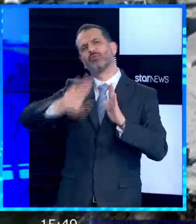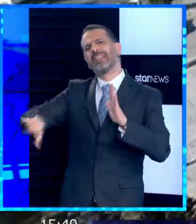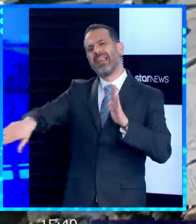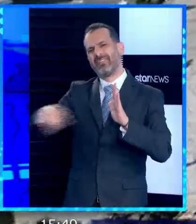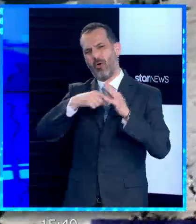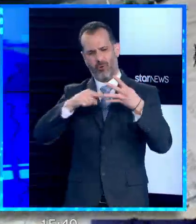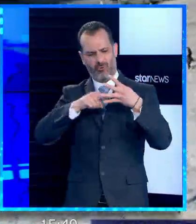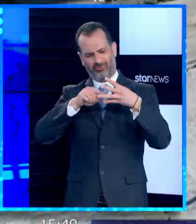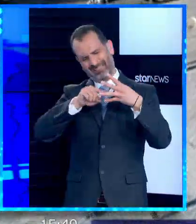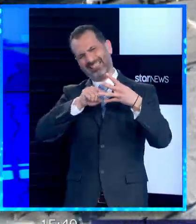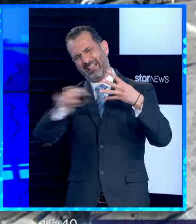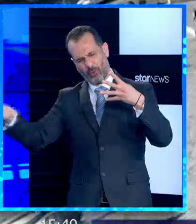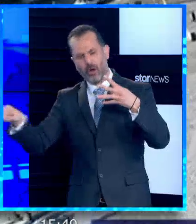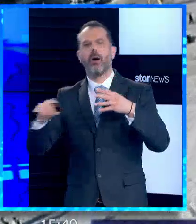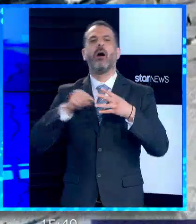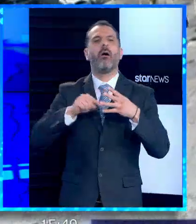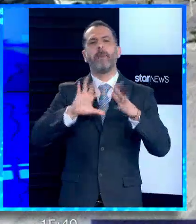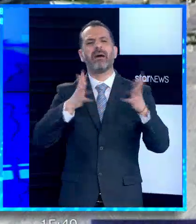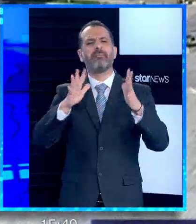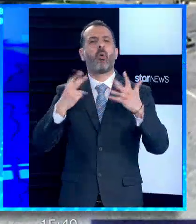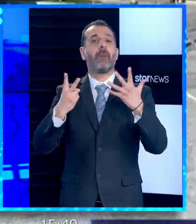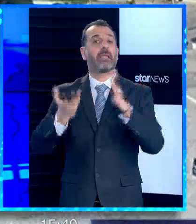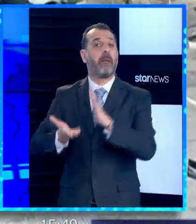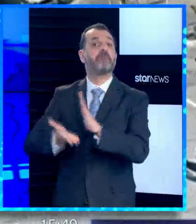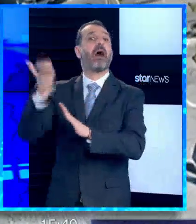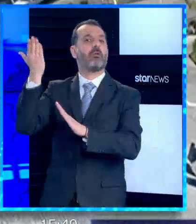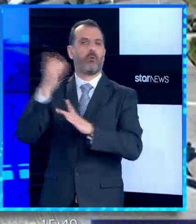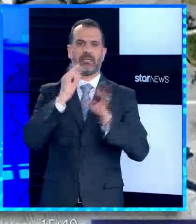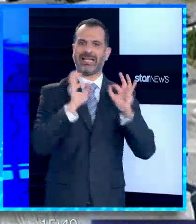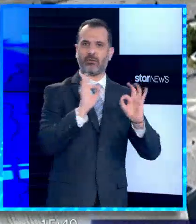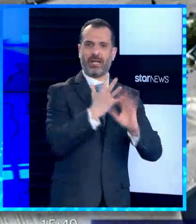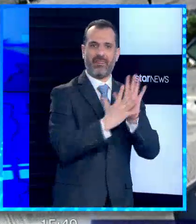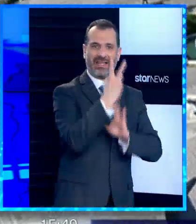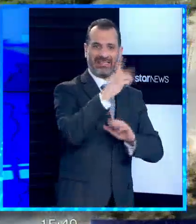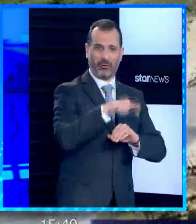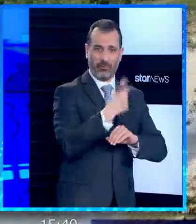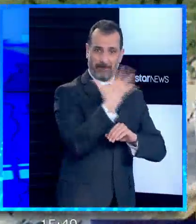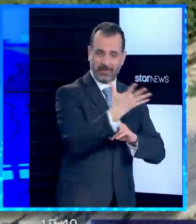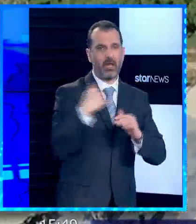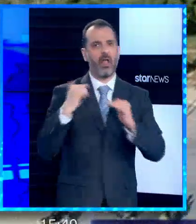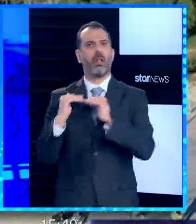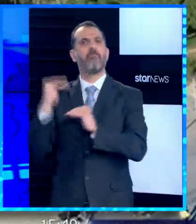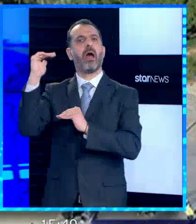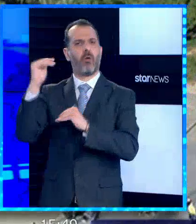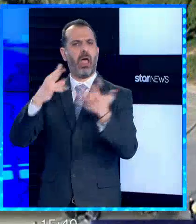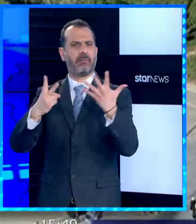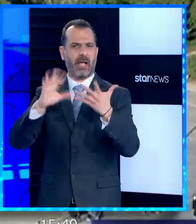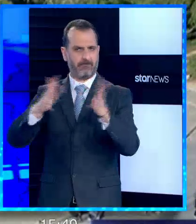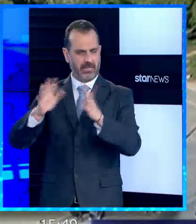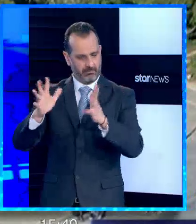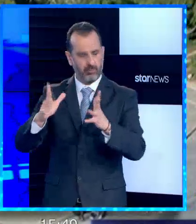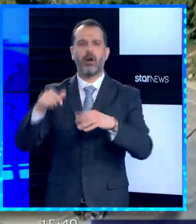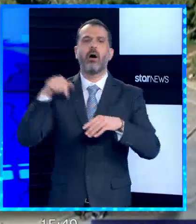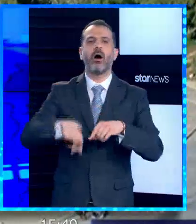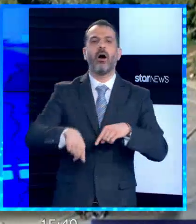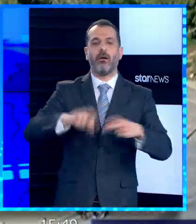του Φεβρουαρίου. Οπότε θα είμαστε γύρω στους 7 περίπου βαθμούς πάνω από τις κανονικές τιμές. Οι άνεμοι θα στραφούν πλέον σε νοτιάδες